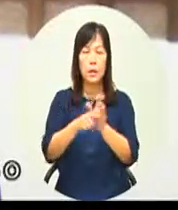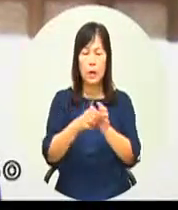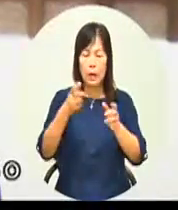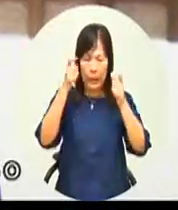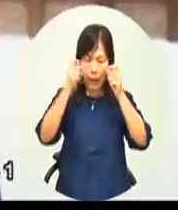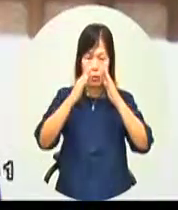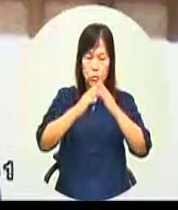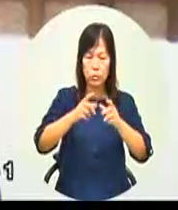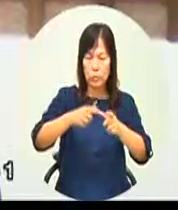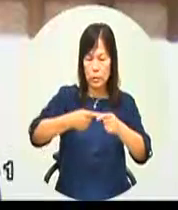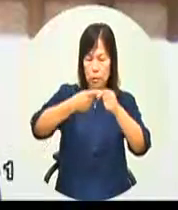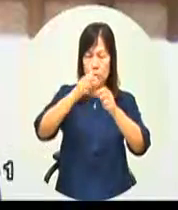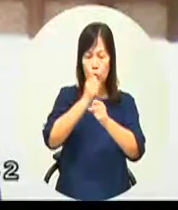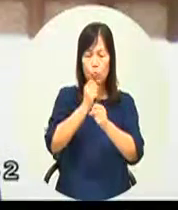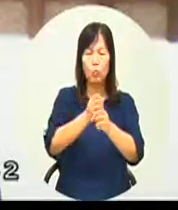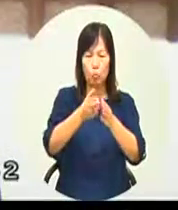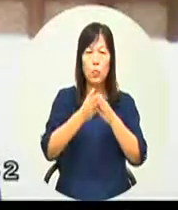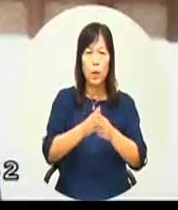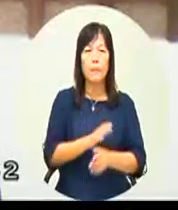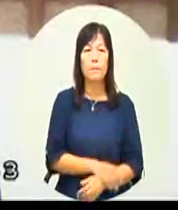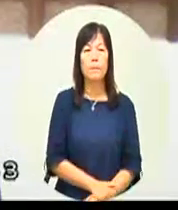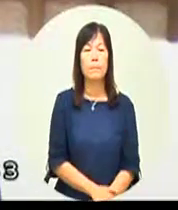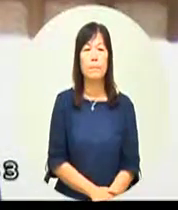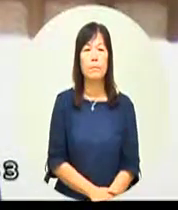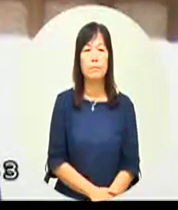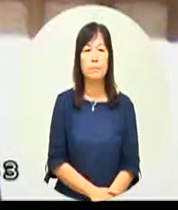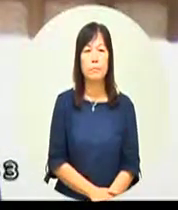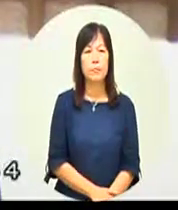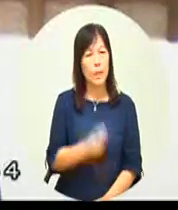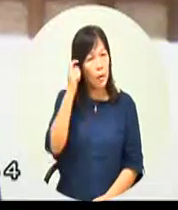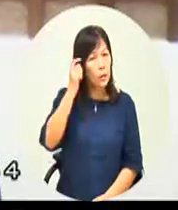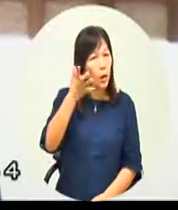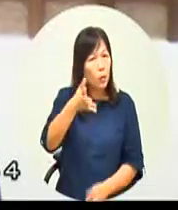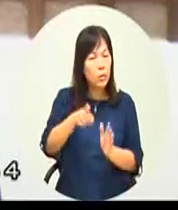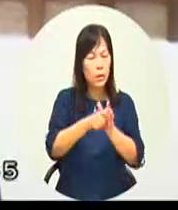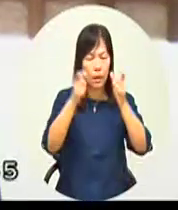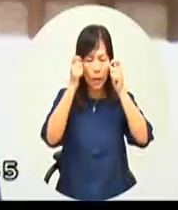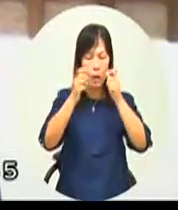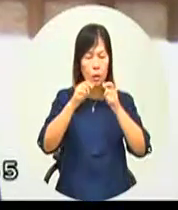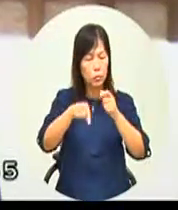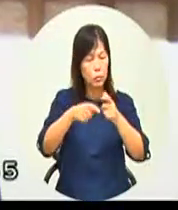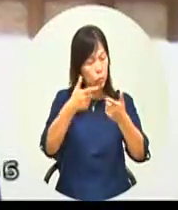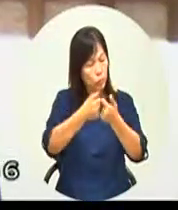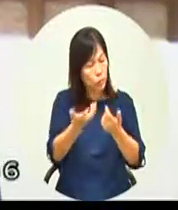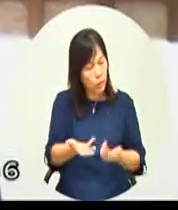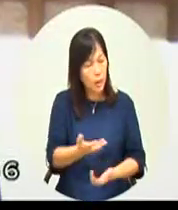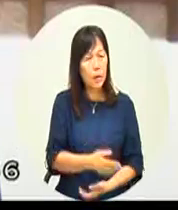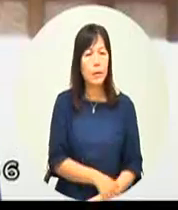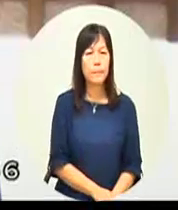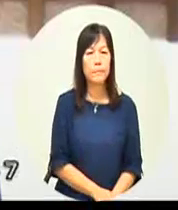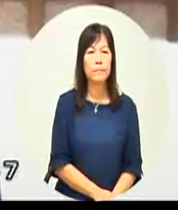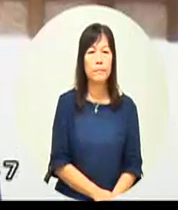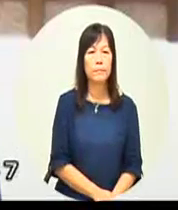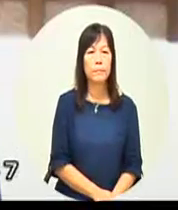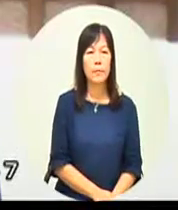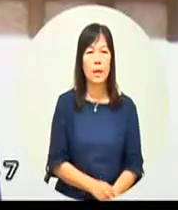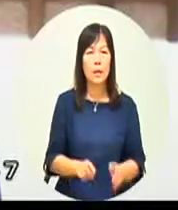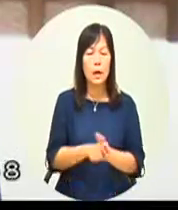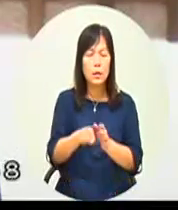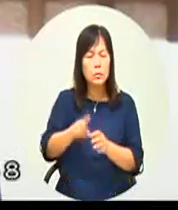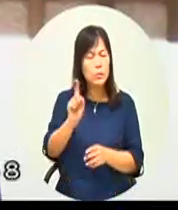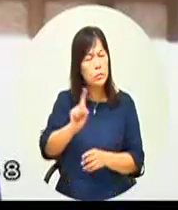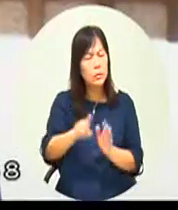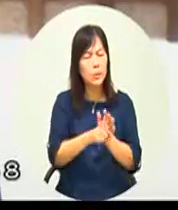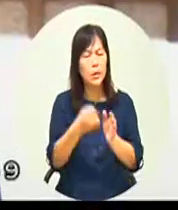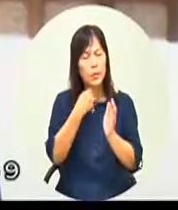的。好，我想请问了、哦，局长，你觉得高雄适合做 U-car 吗？来，什么是 U-car？ 可不可以